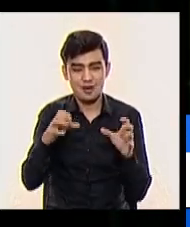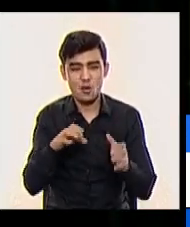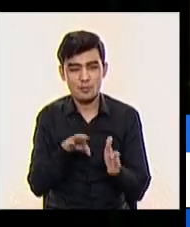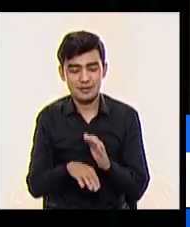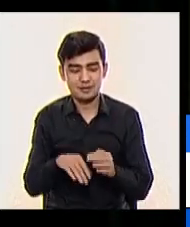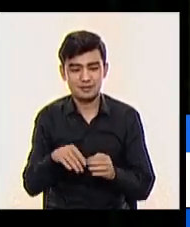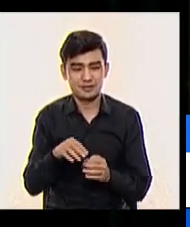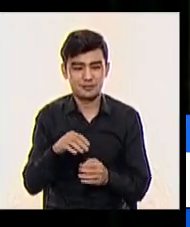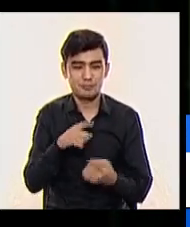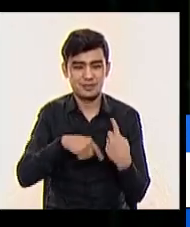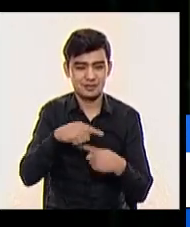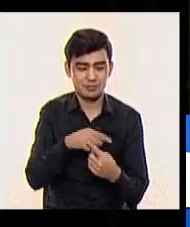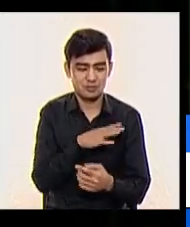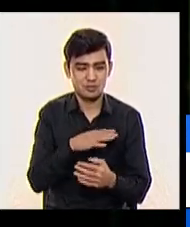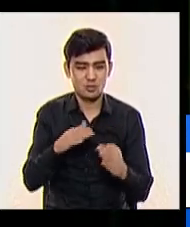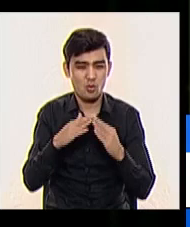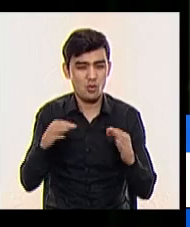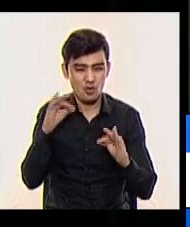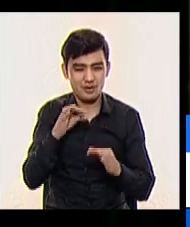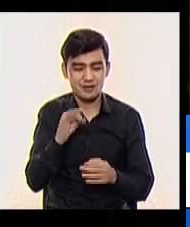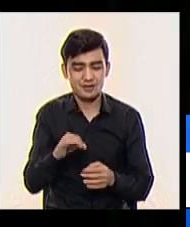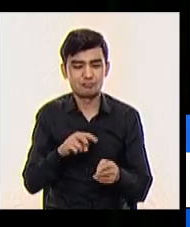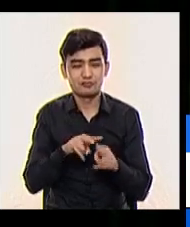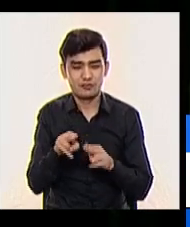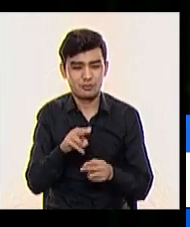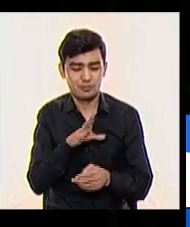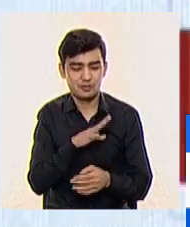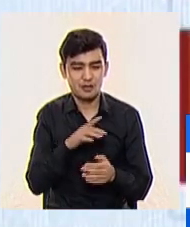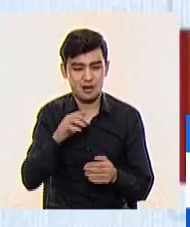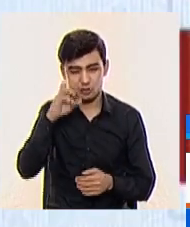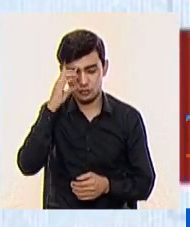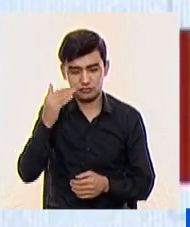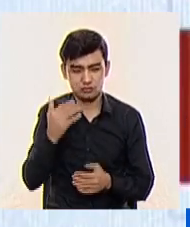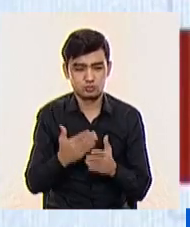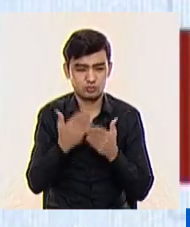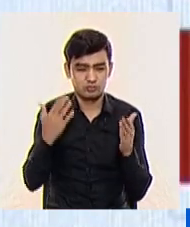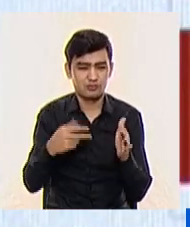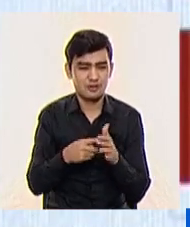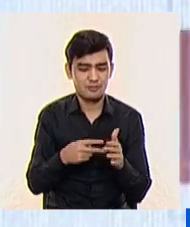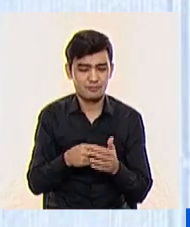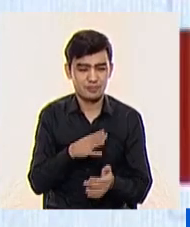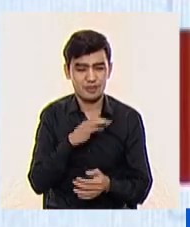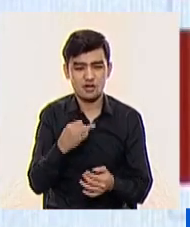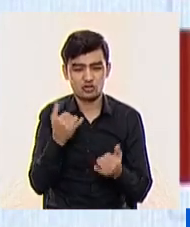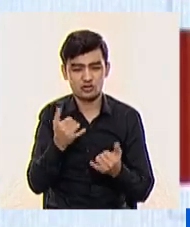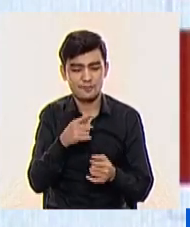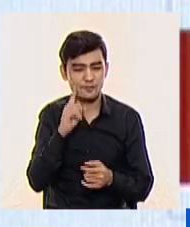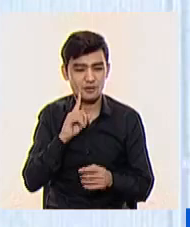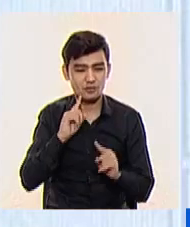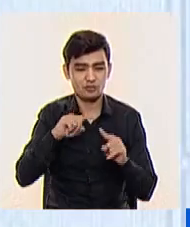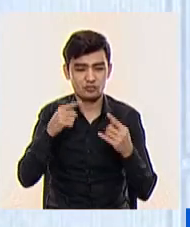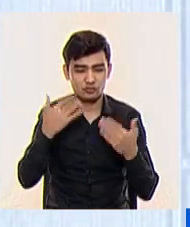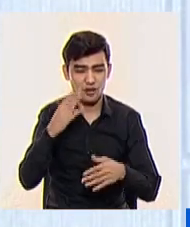деятельность сфере игорного бизнеса причине в государству ущерб в особо крупном размере сейчас она в следственном изоляторе